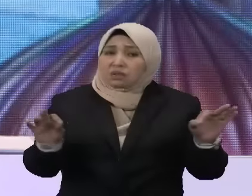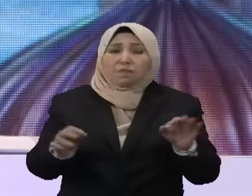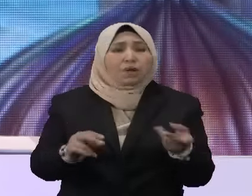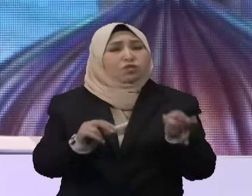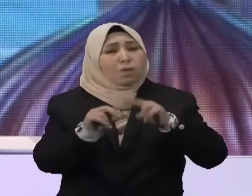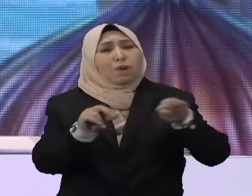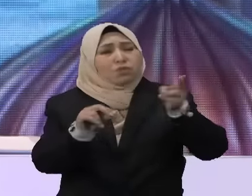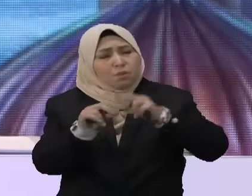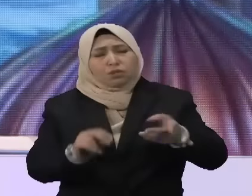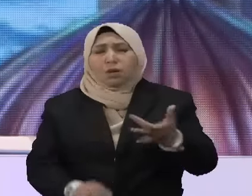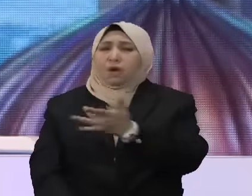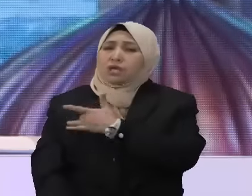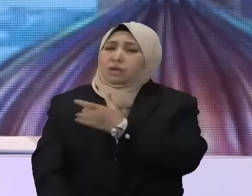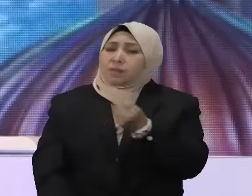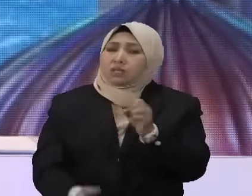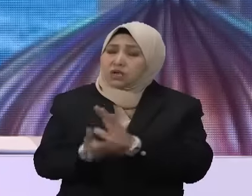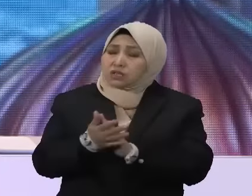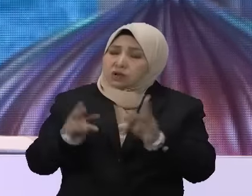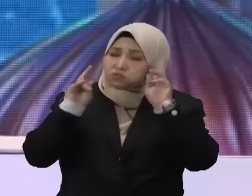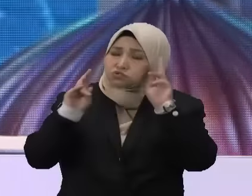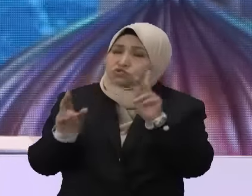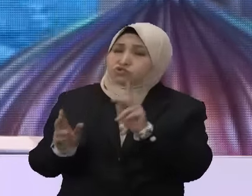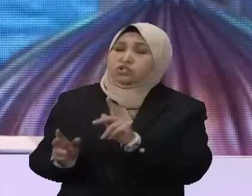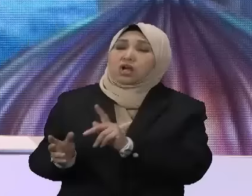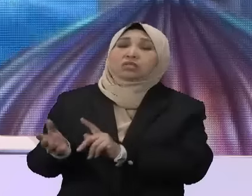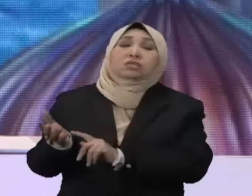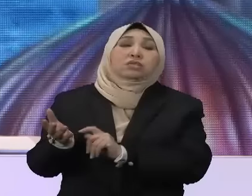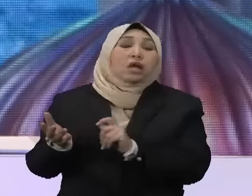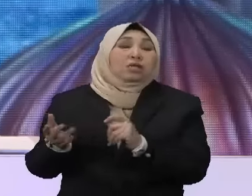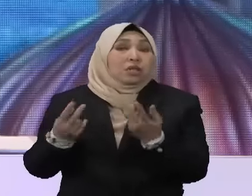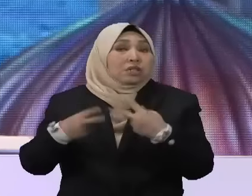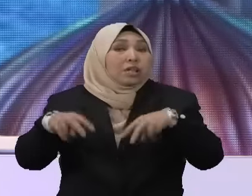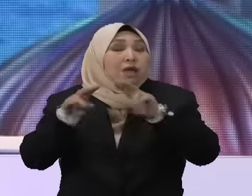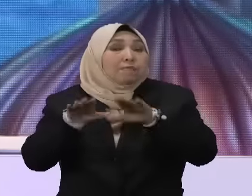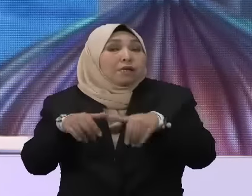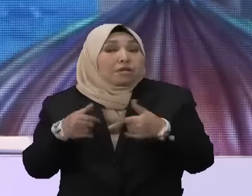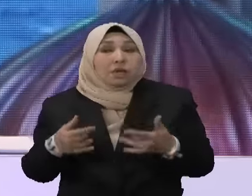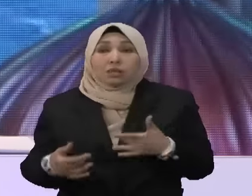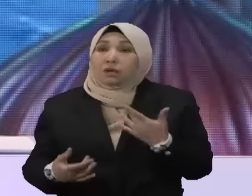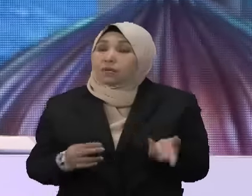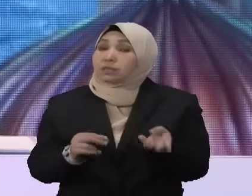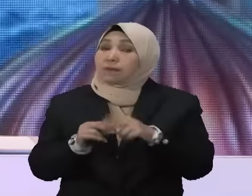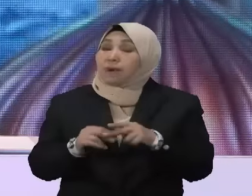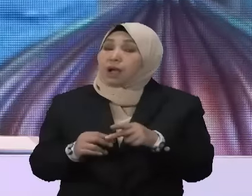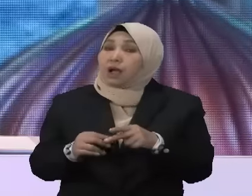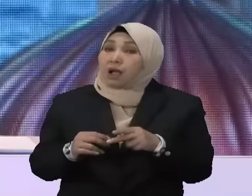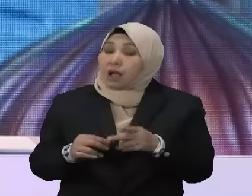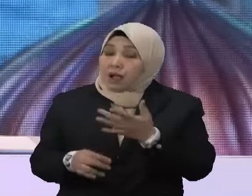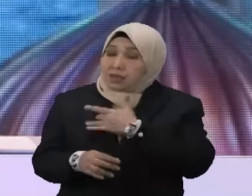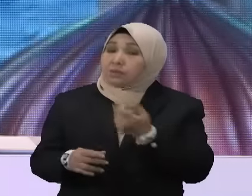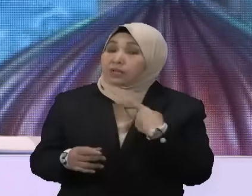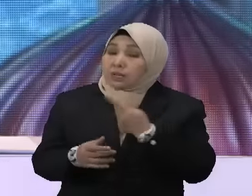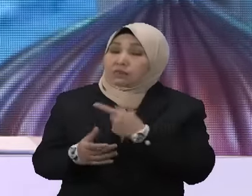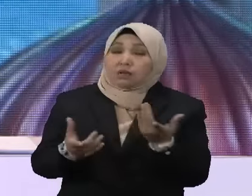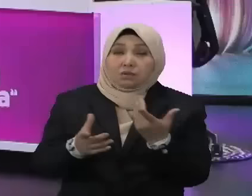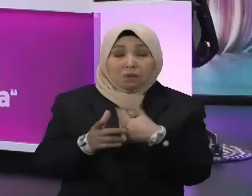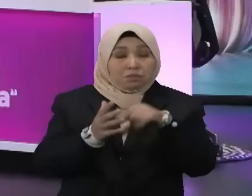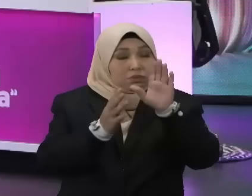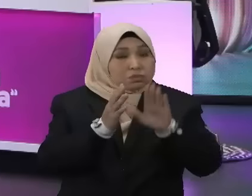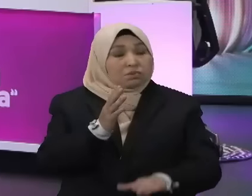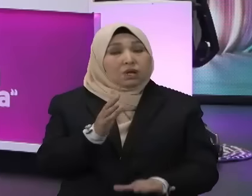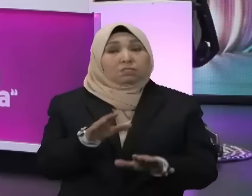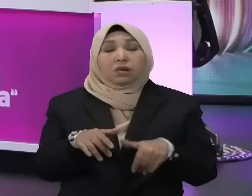bertambah keimanannya. Tadi Al-Fadhil Ustaz Tirmizi pun bacakan ayat Quran, so kita nilai bagaimana. Adakah bertambah keimanan kita atau lagi berkurang? Dia, kalau iman berkurang,